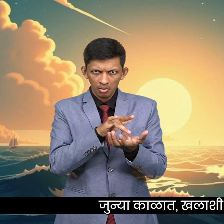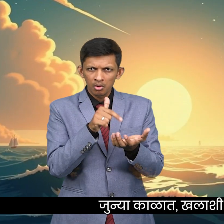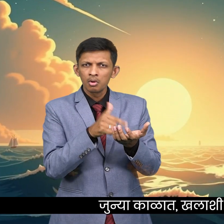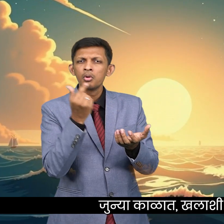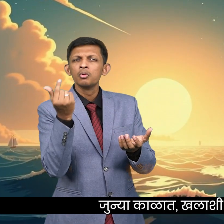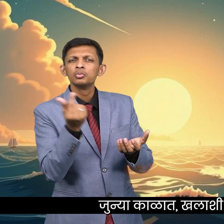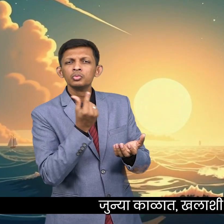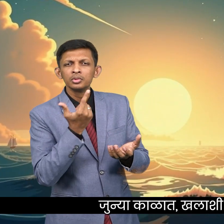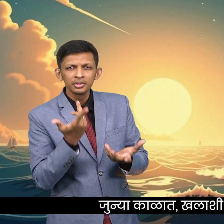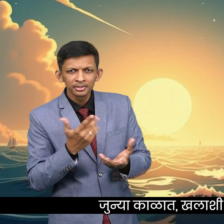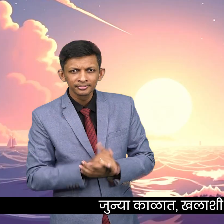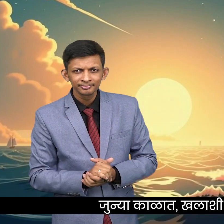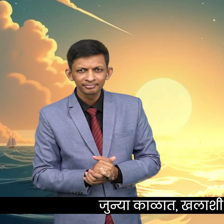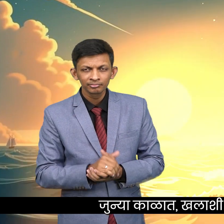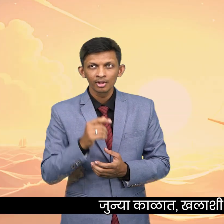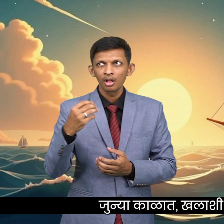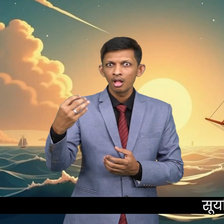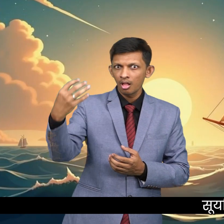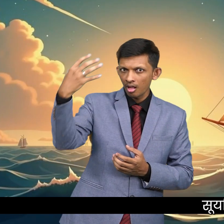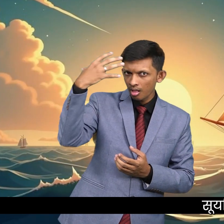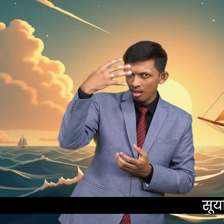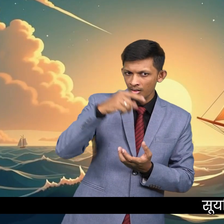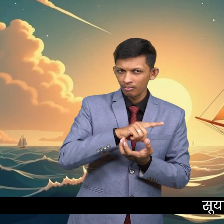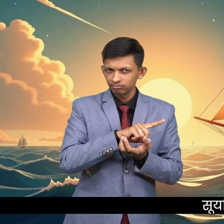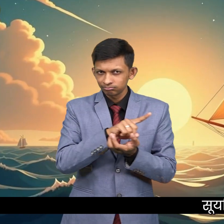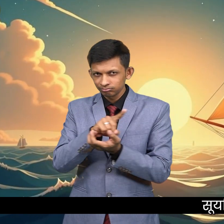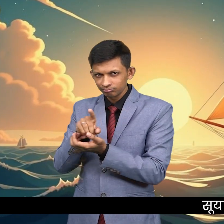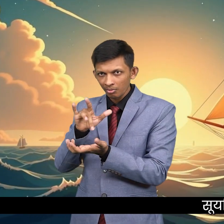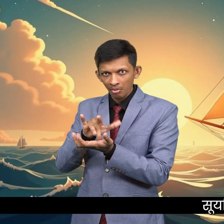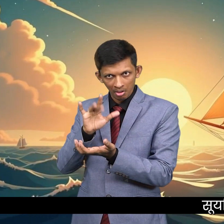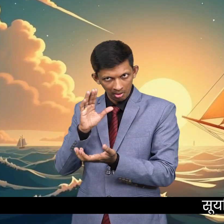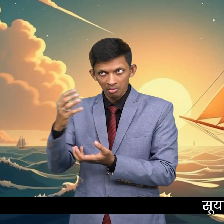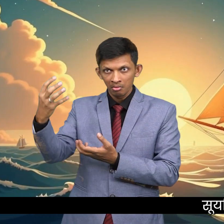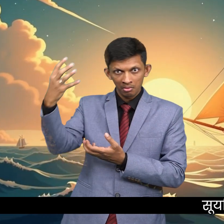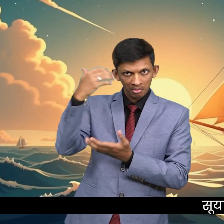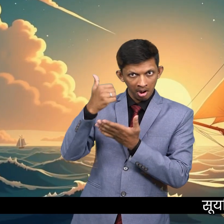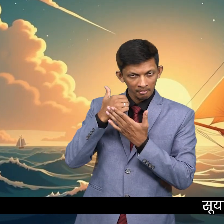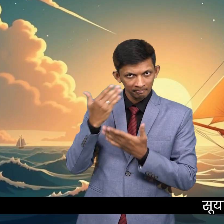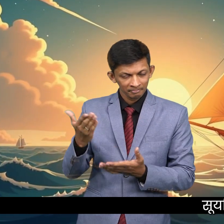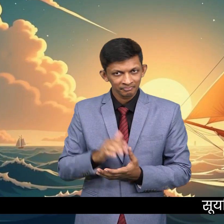वापरून दिशा शोधत असत. सूर्याची स्थिती,